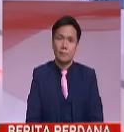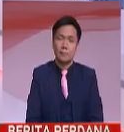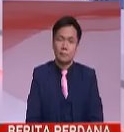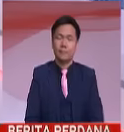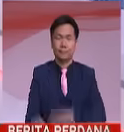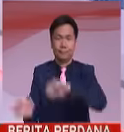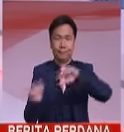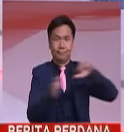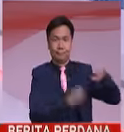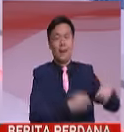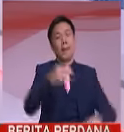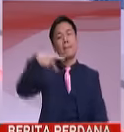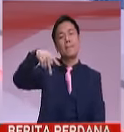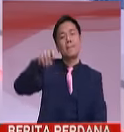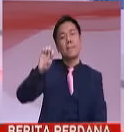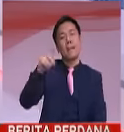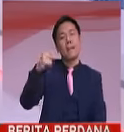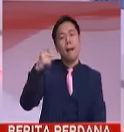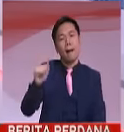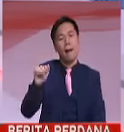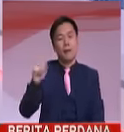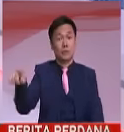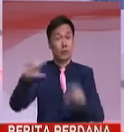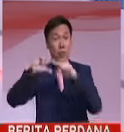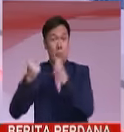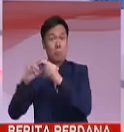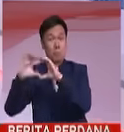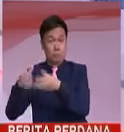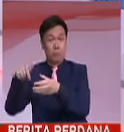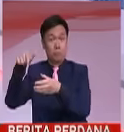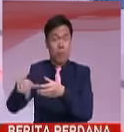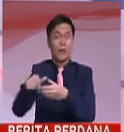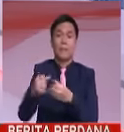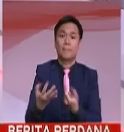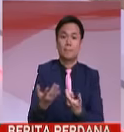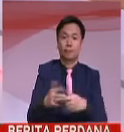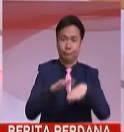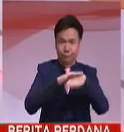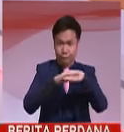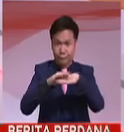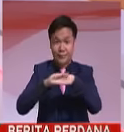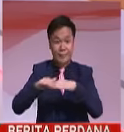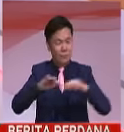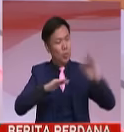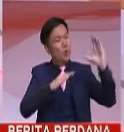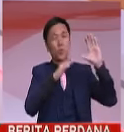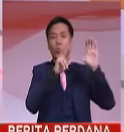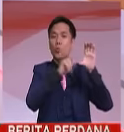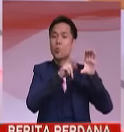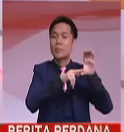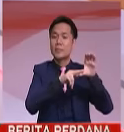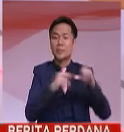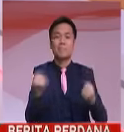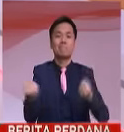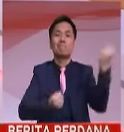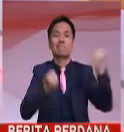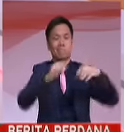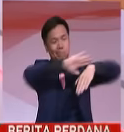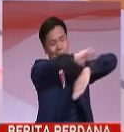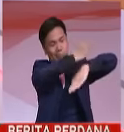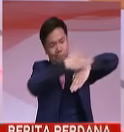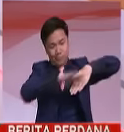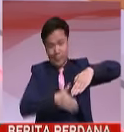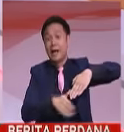PK group berhad bersedia menghasilkan lebih banyak penampik kulit untuk kerusi kereta pada tahun